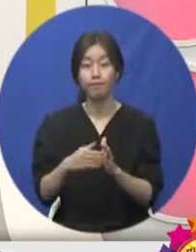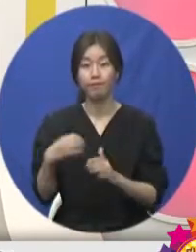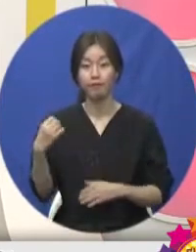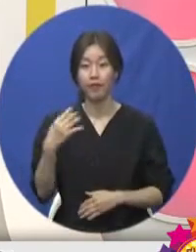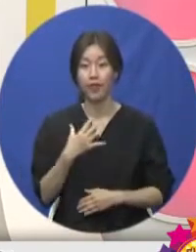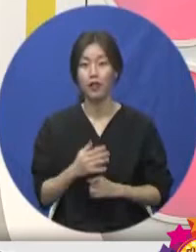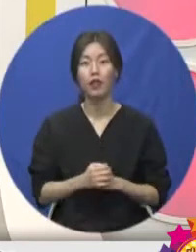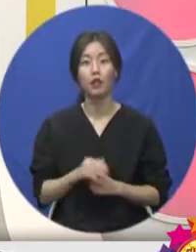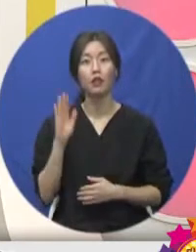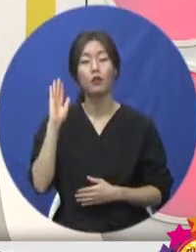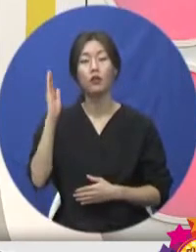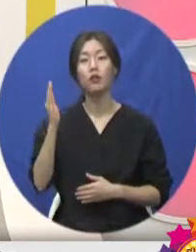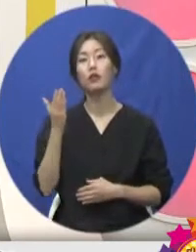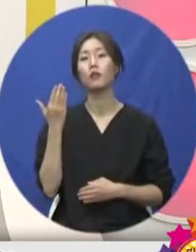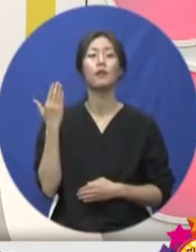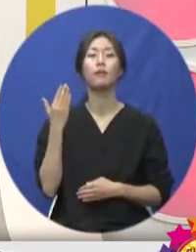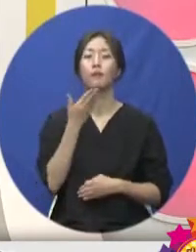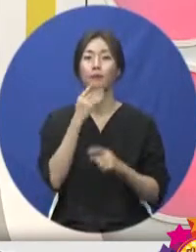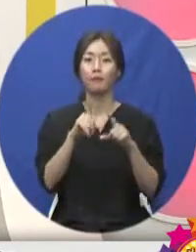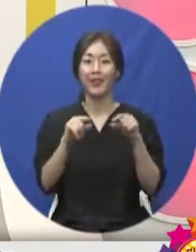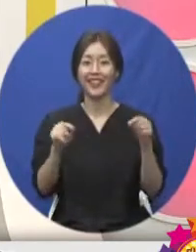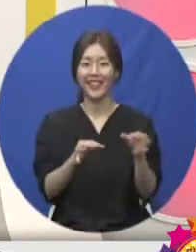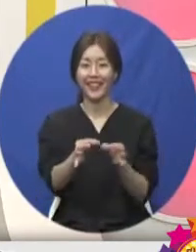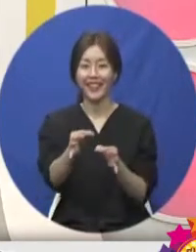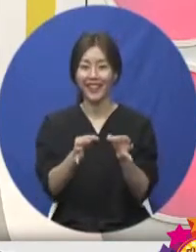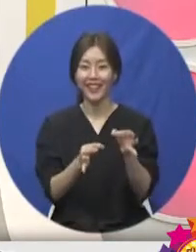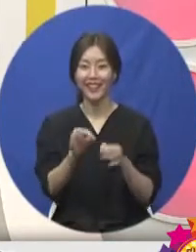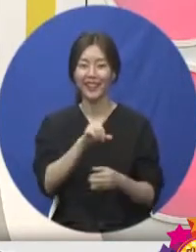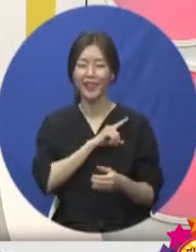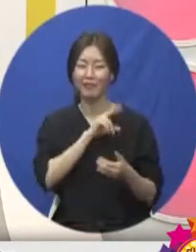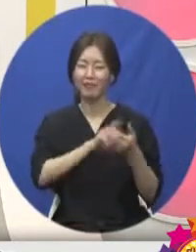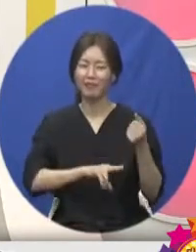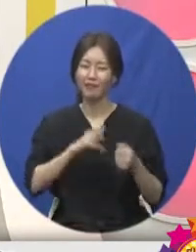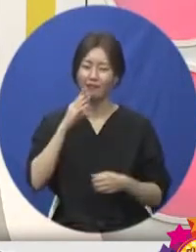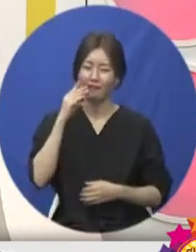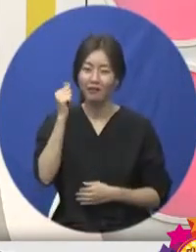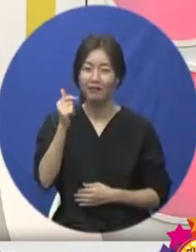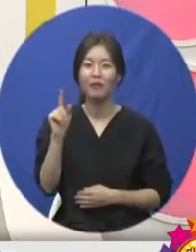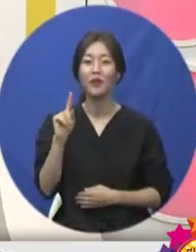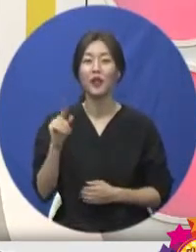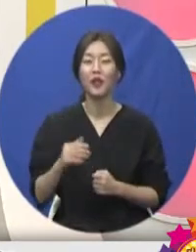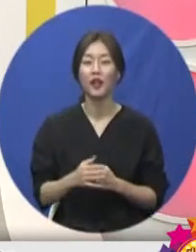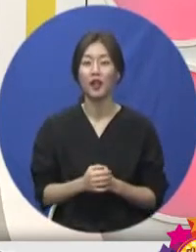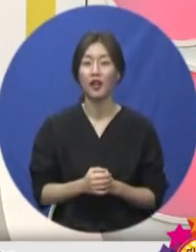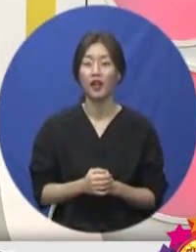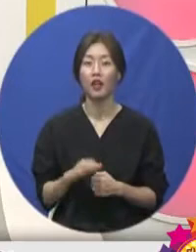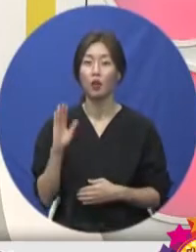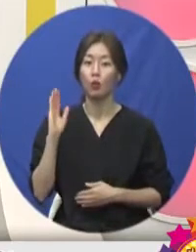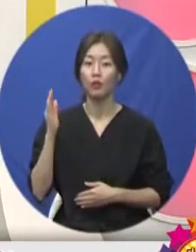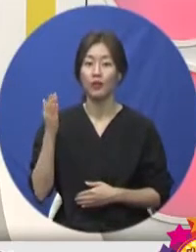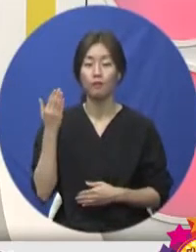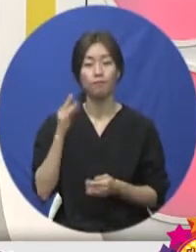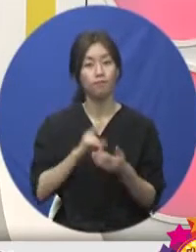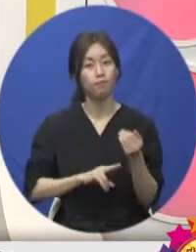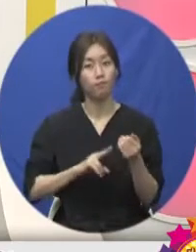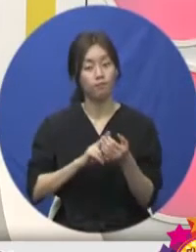근데 네. 요즘에 반찬 가게에서는 어떤 게 가장 많이 팔린가요? 아, 요즘에 더 뭐